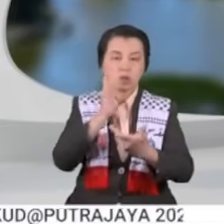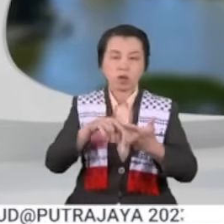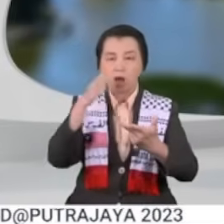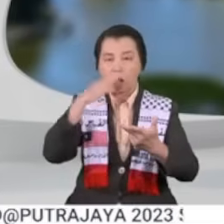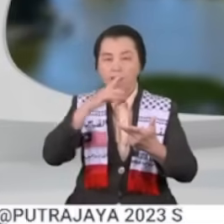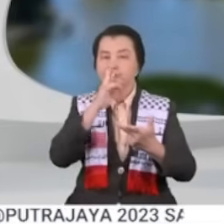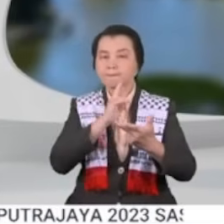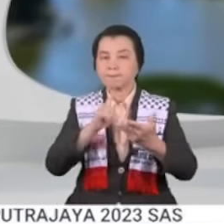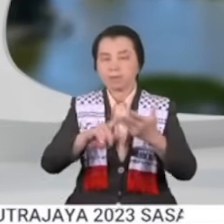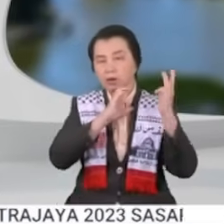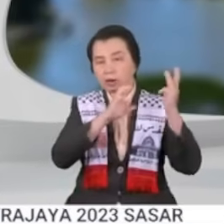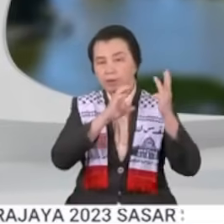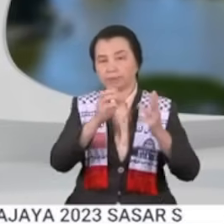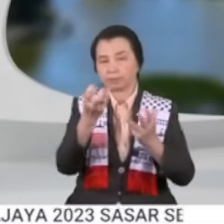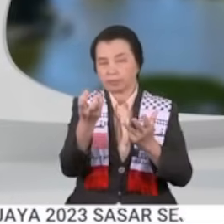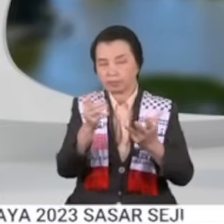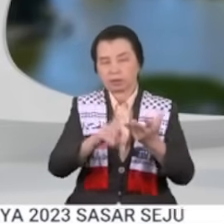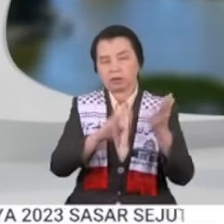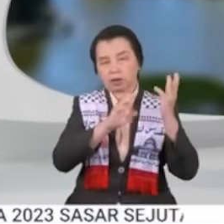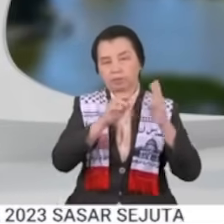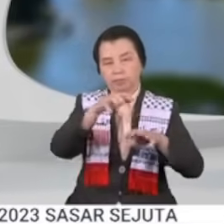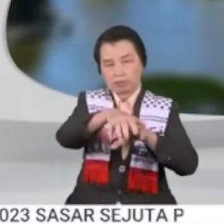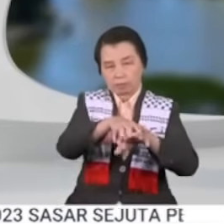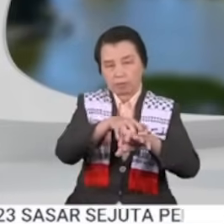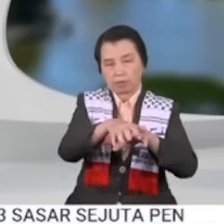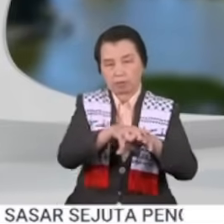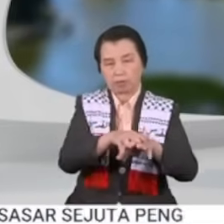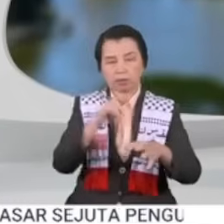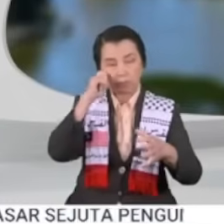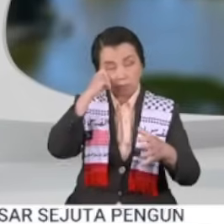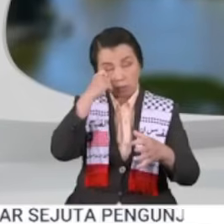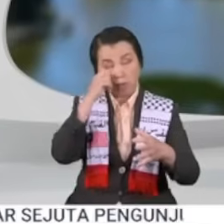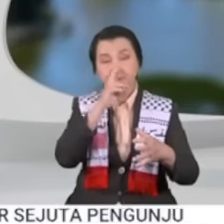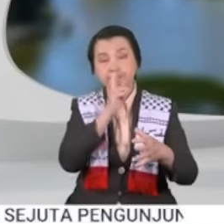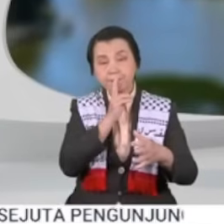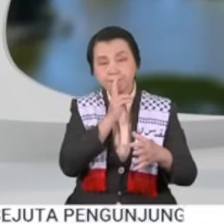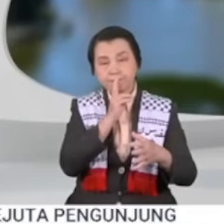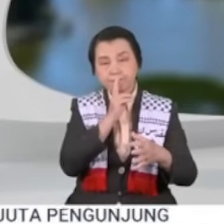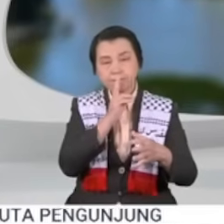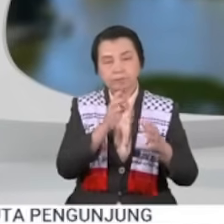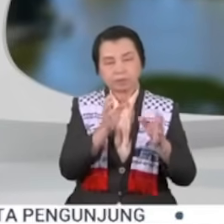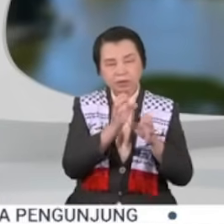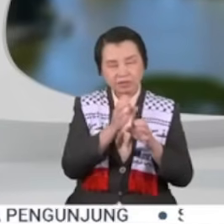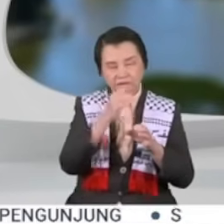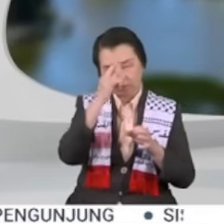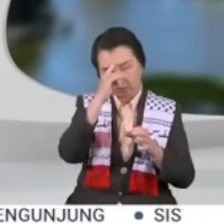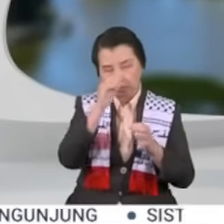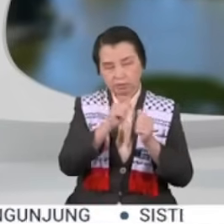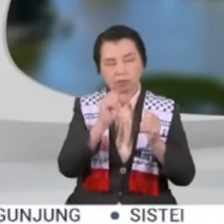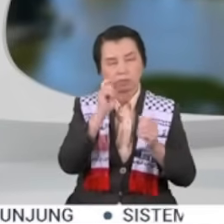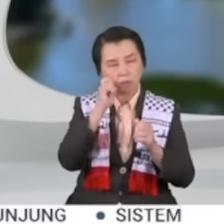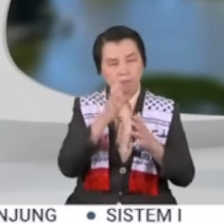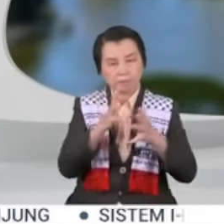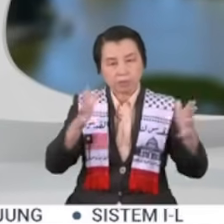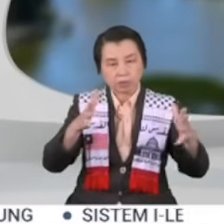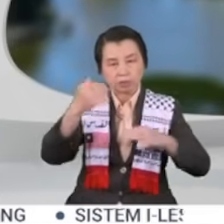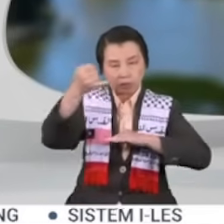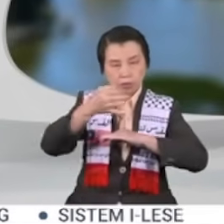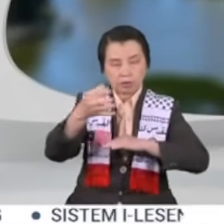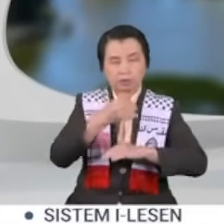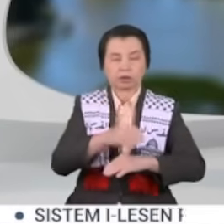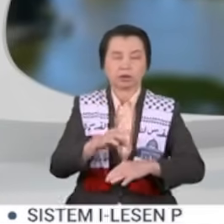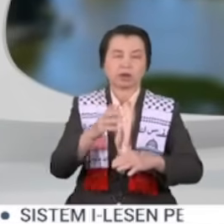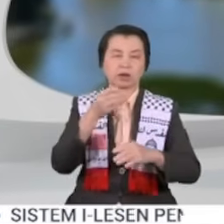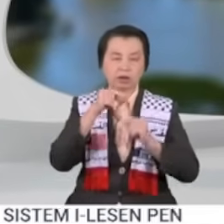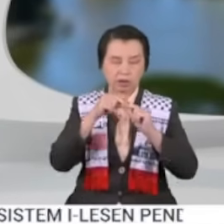Cili Merah Kelapa biji kelapa parut bawang kecil India bawang merah besar dan kacang